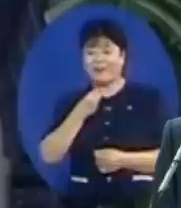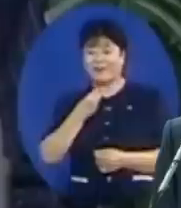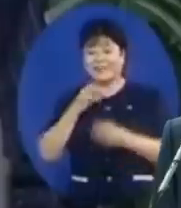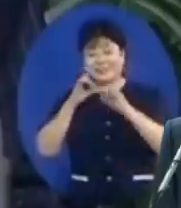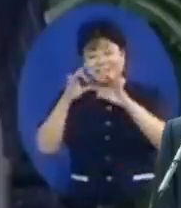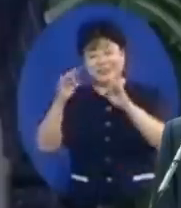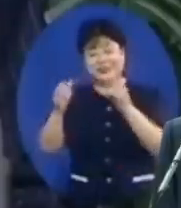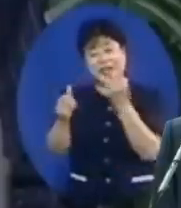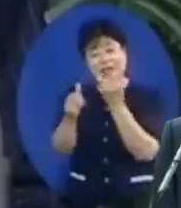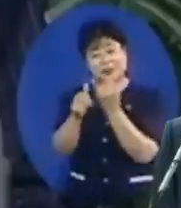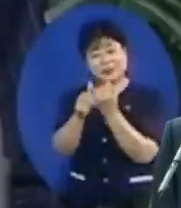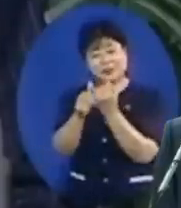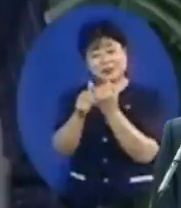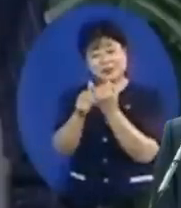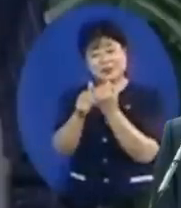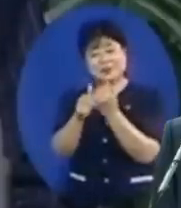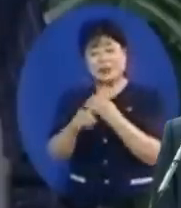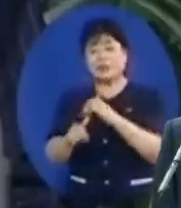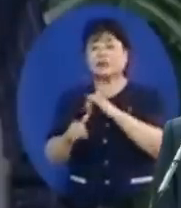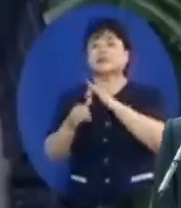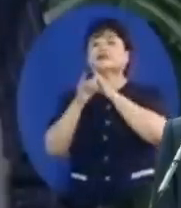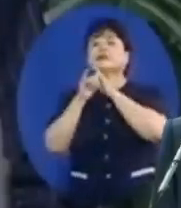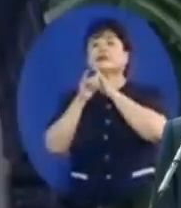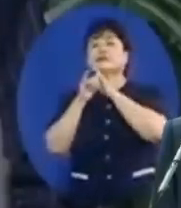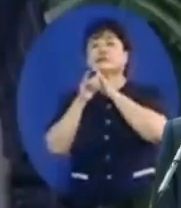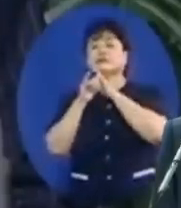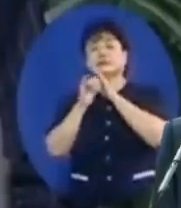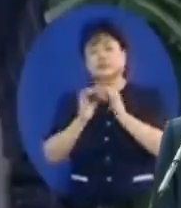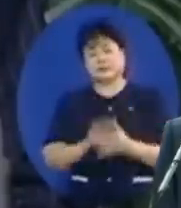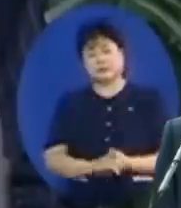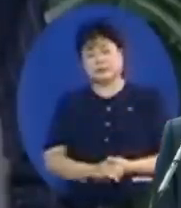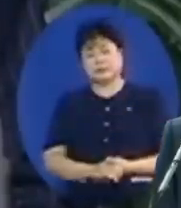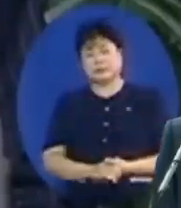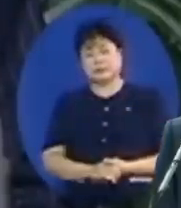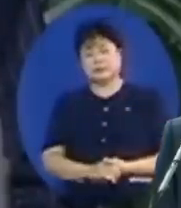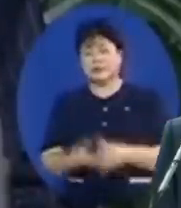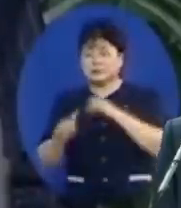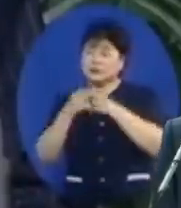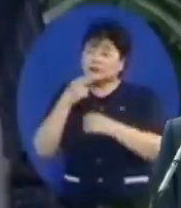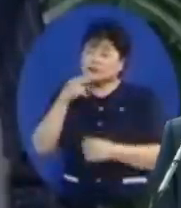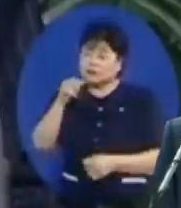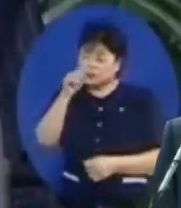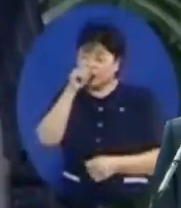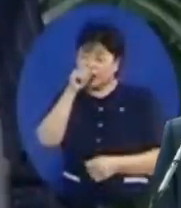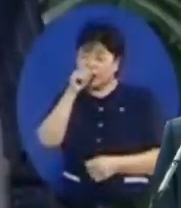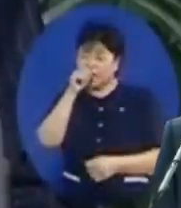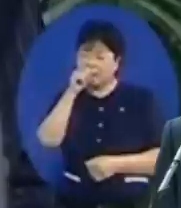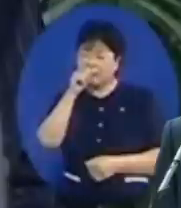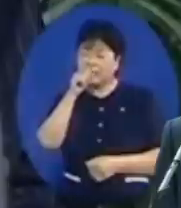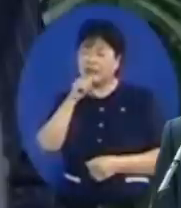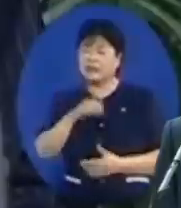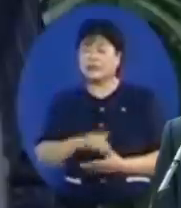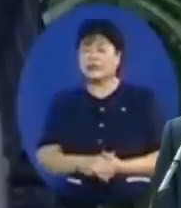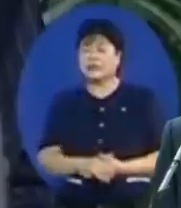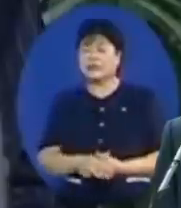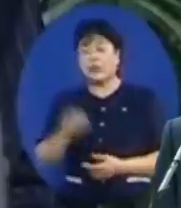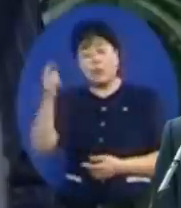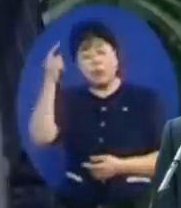전도사 부부가 자살을 했는데 안 했으면 꼭 좋을 걸 가지고서 그